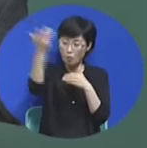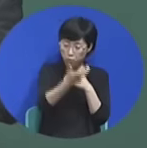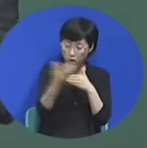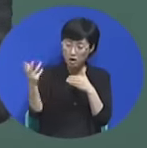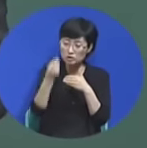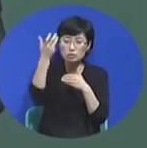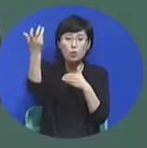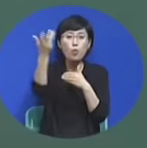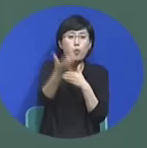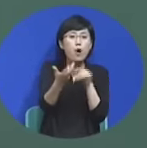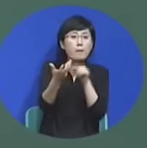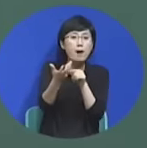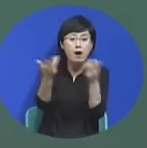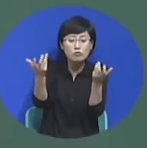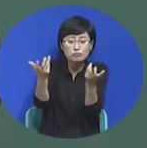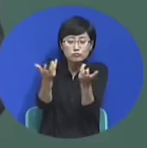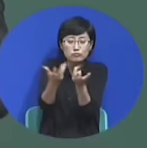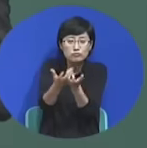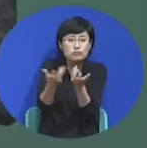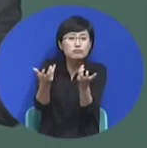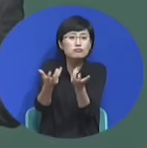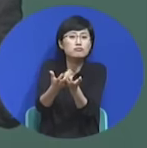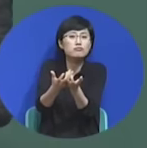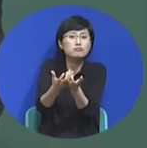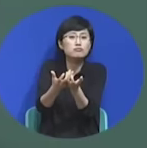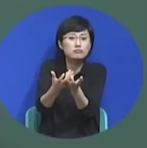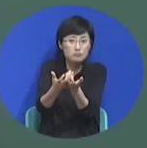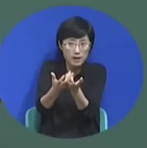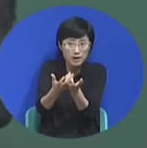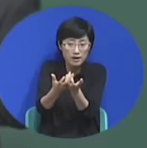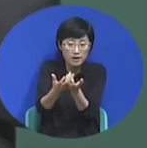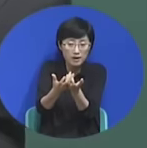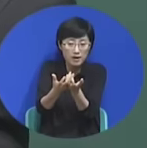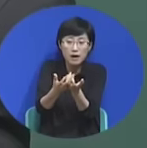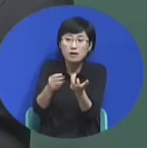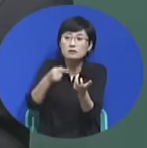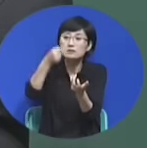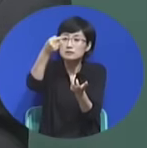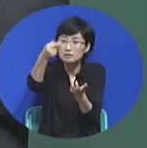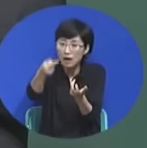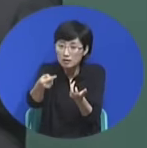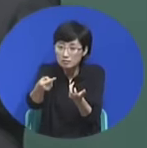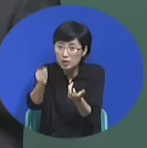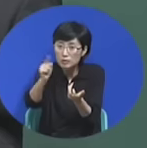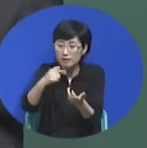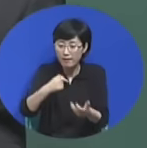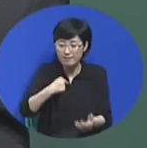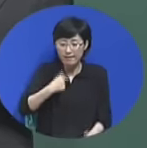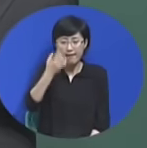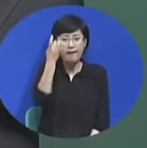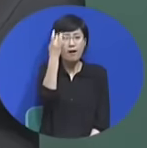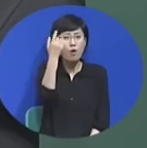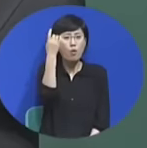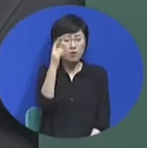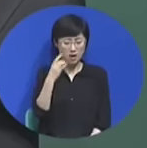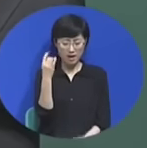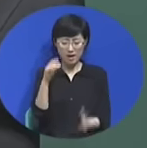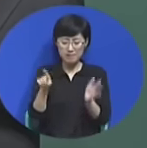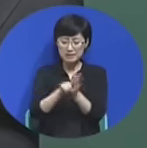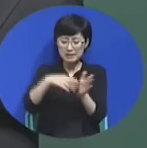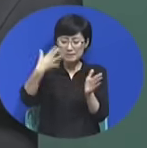我们的人生旅程当中总是耶和华的气息会降临. 자, 그게 성령 충만으로 표현되죠. 这说成是圣灵的充满. 자, 그러다 보니까 나의 뭡니까 옛 자아들이 막 죽어가는 거예요.